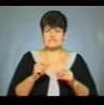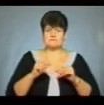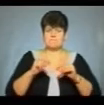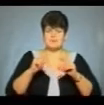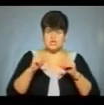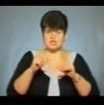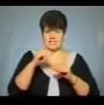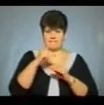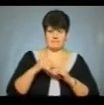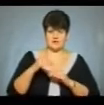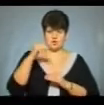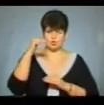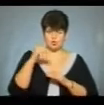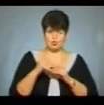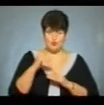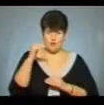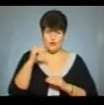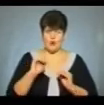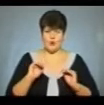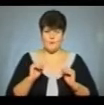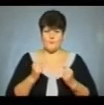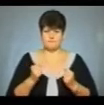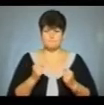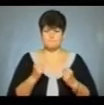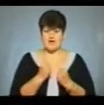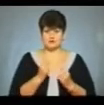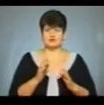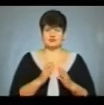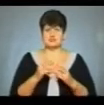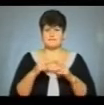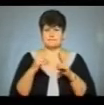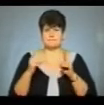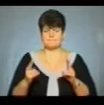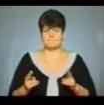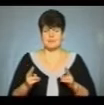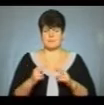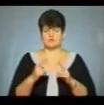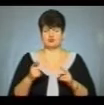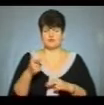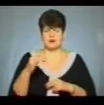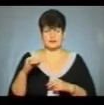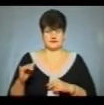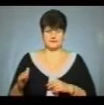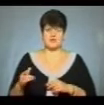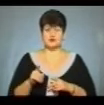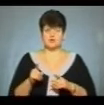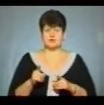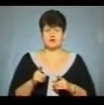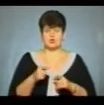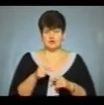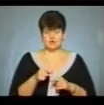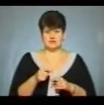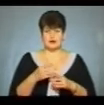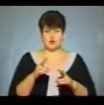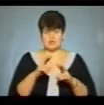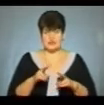Її зареєстрували в міській раді 7 листопада. Автор петиції Микола Якубовський. Щоб петицію розглянули на сесії міськради, за